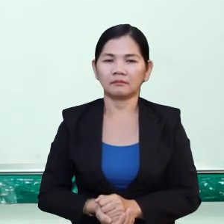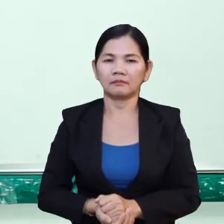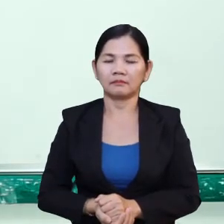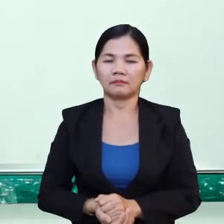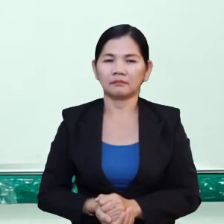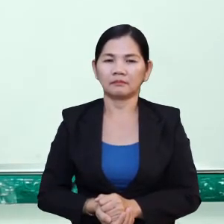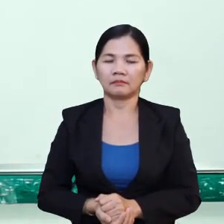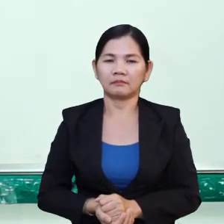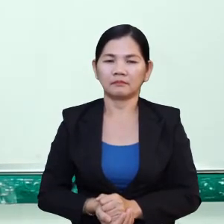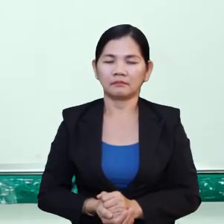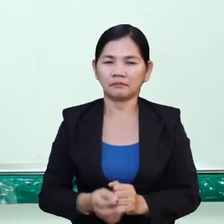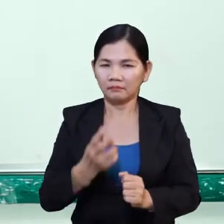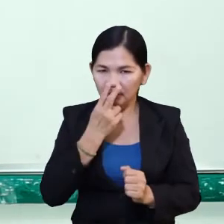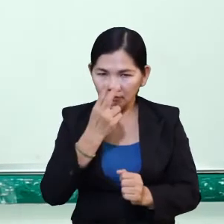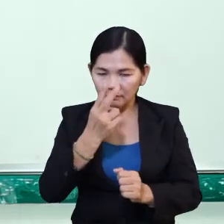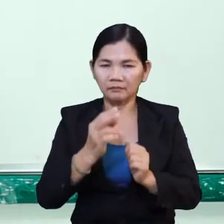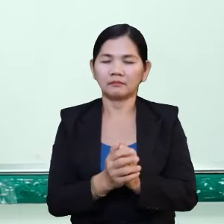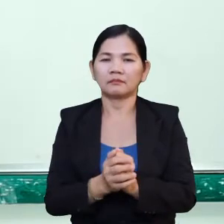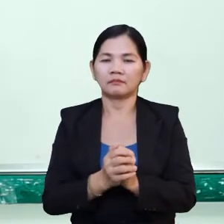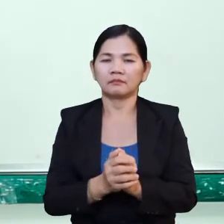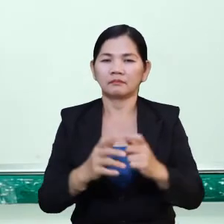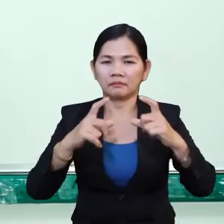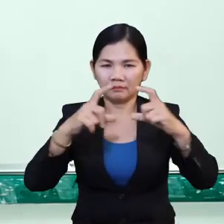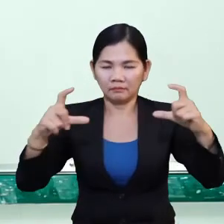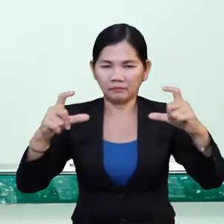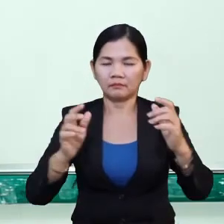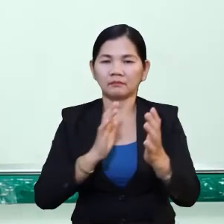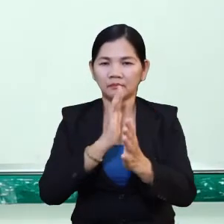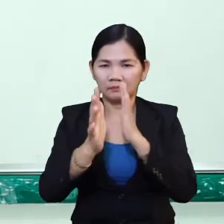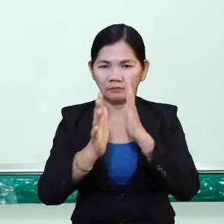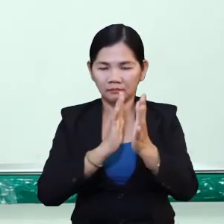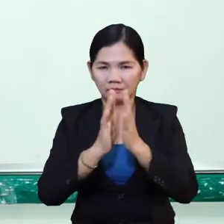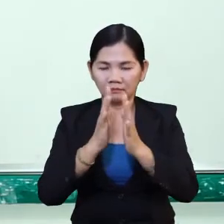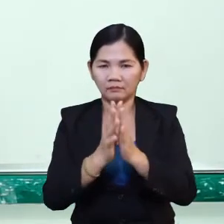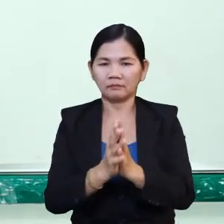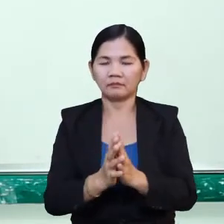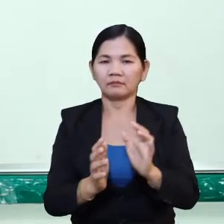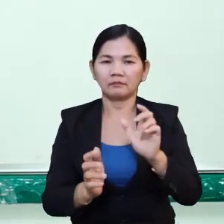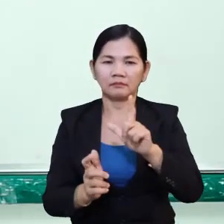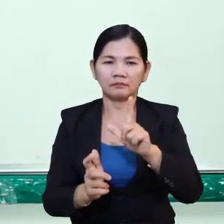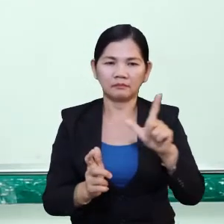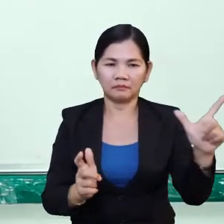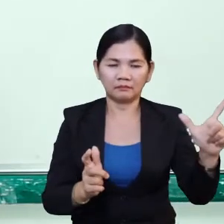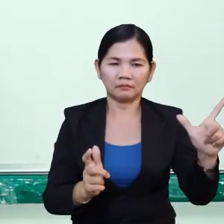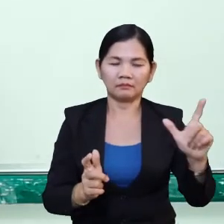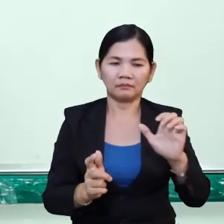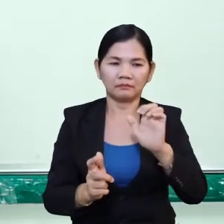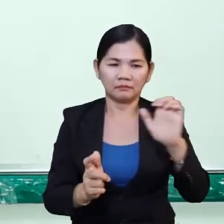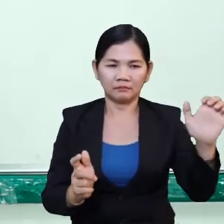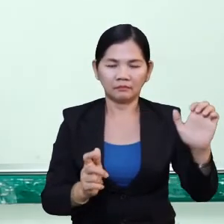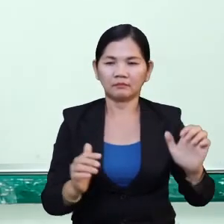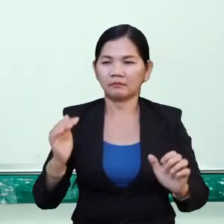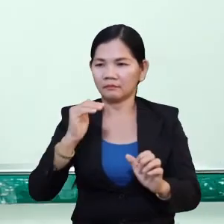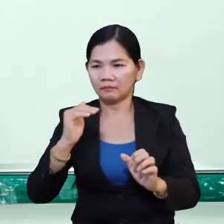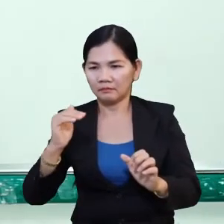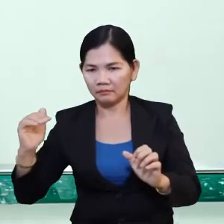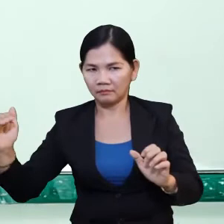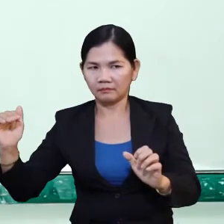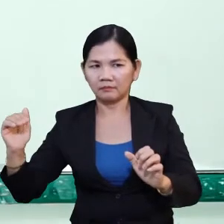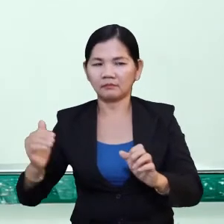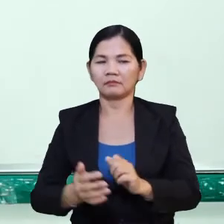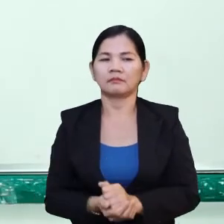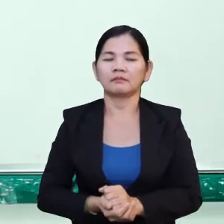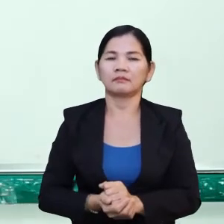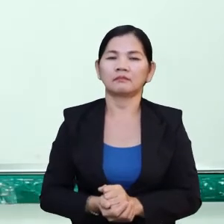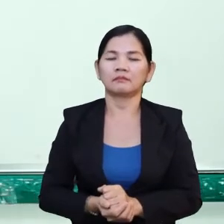ចាកូនឃើញថាមានស្លាកសញ្ញាចរាចរណ៍មានបត់ឆ្វេងបត់ស្ដាំ